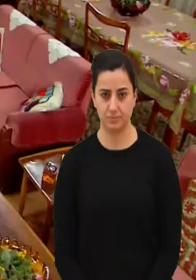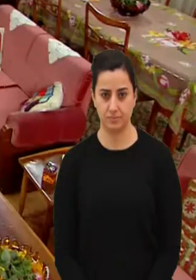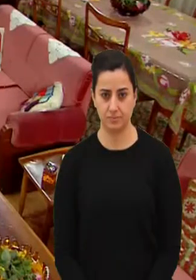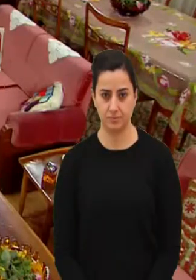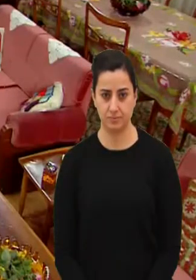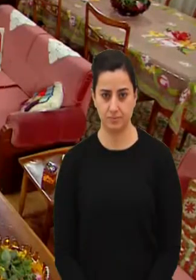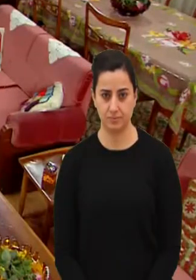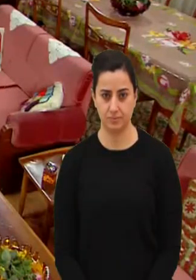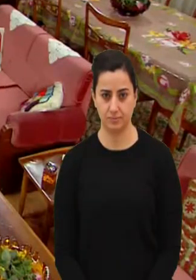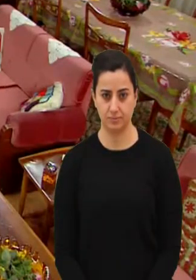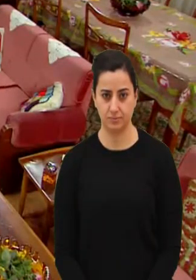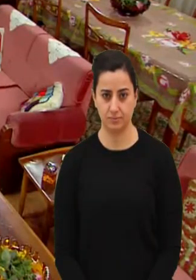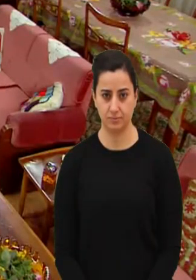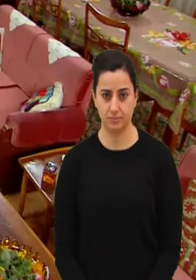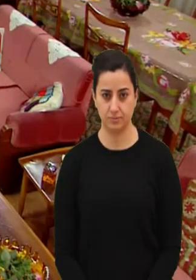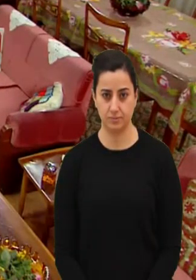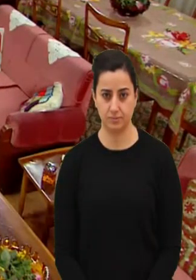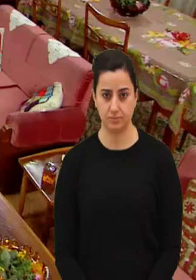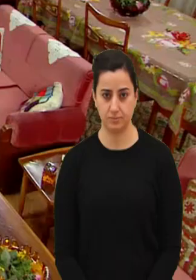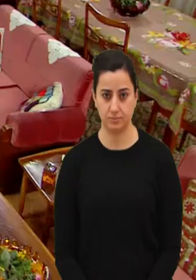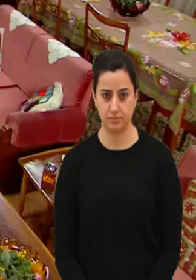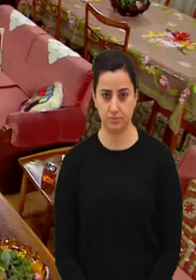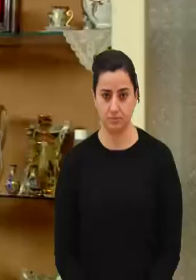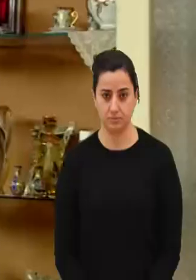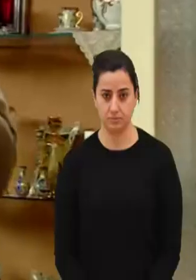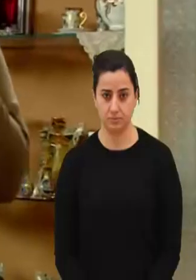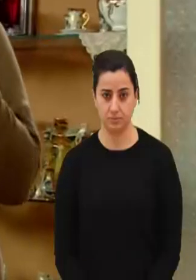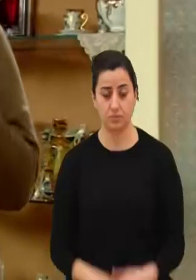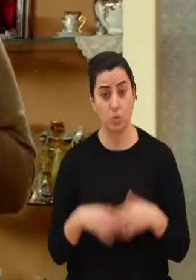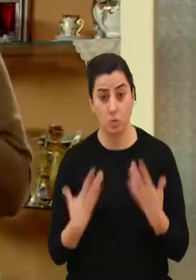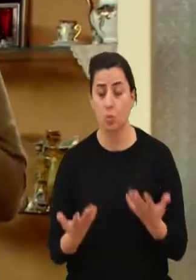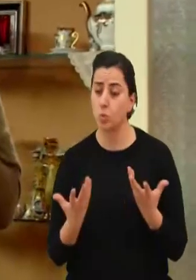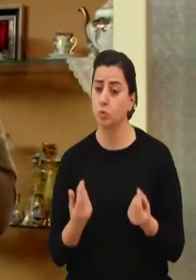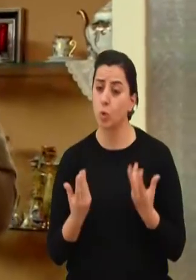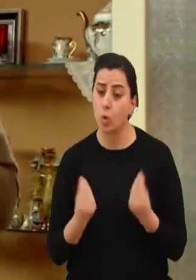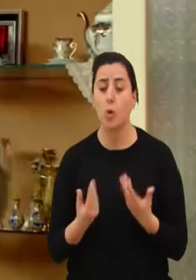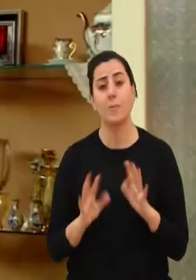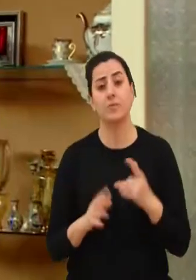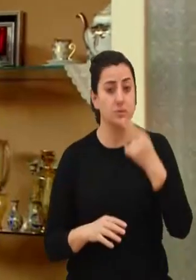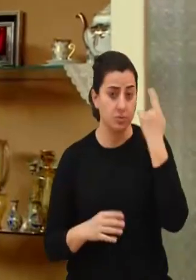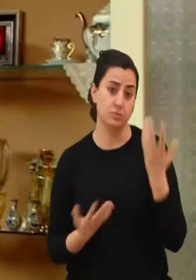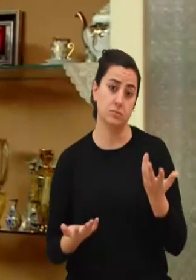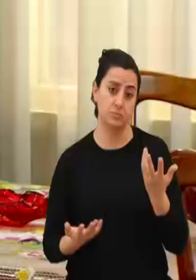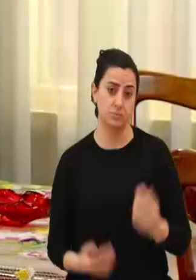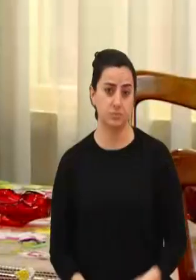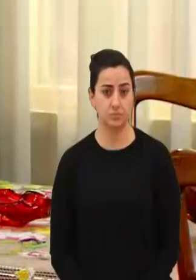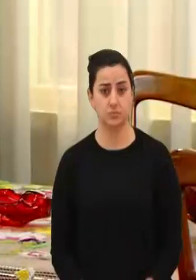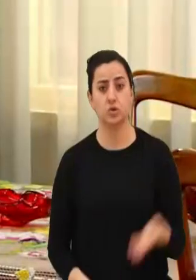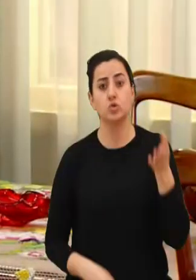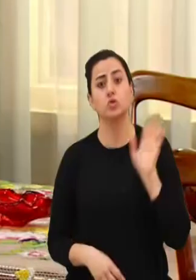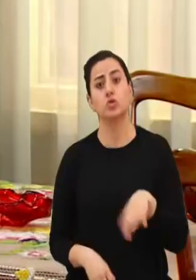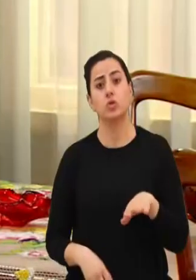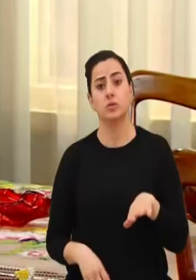kovuyorsun. En sevdiğim yerim ya. Nasıl kovulmazsın? Allah'ım yarabbim. Ha yani olacak iş var, olmayacak iş var. Onu demek istiyorum.